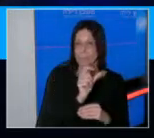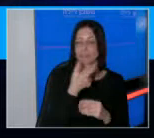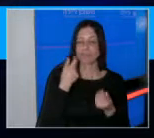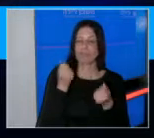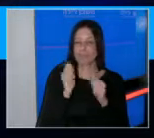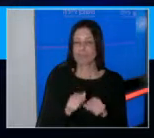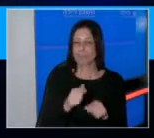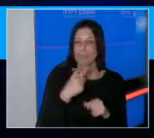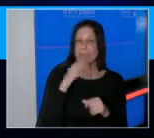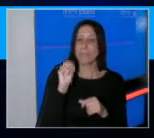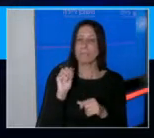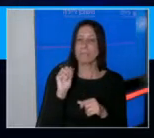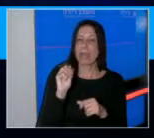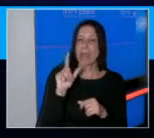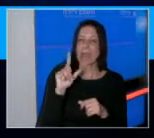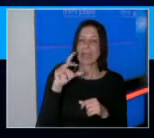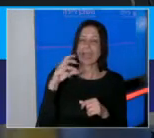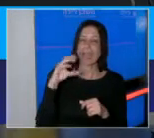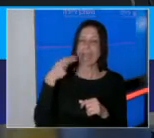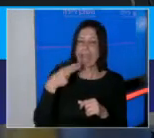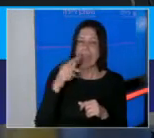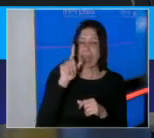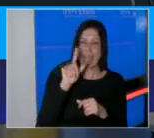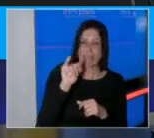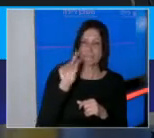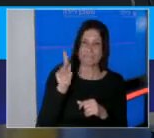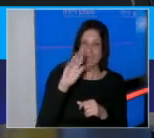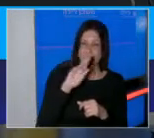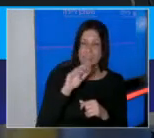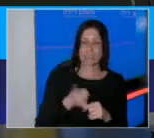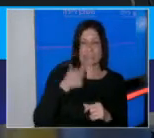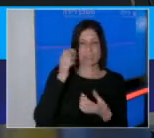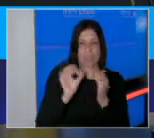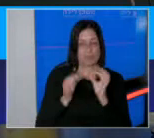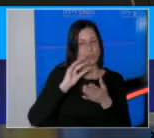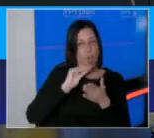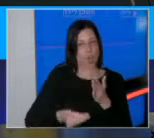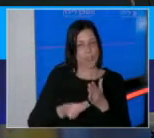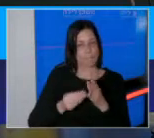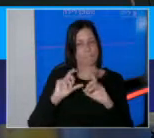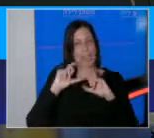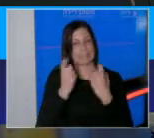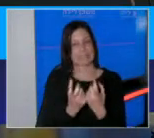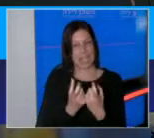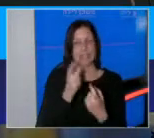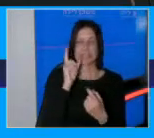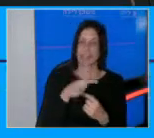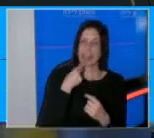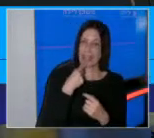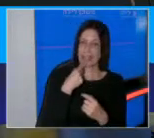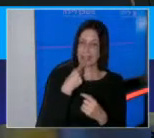הפינה, מלכה לייפר. שר המשפטים, ניסן קורן, חותם על ההסגרה. צריך להגיד,